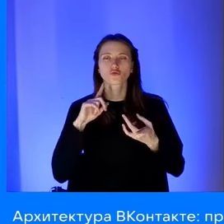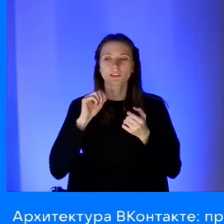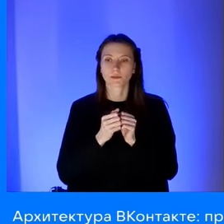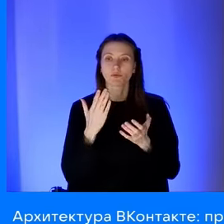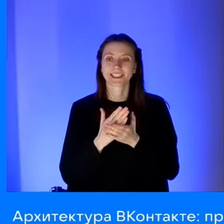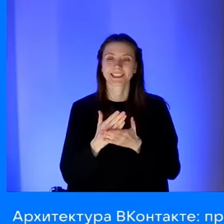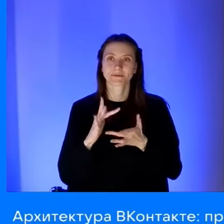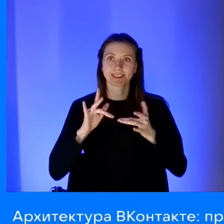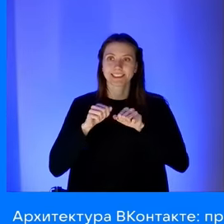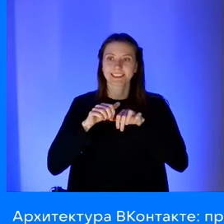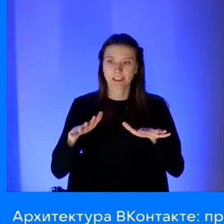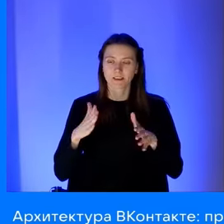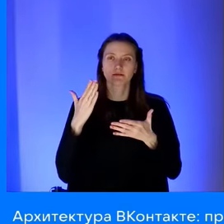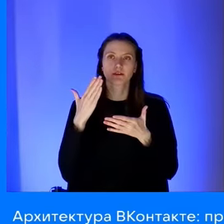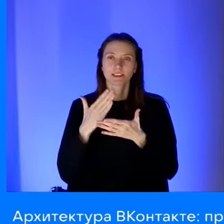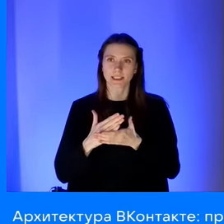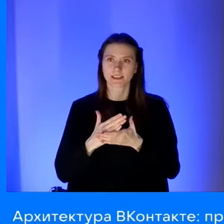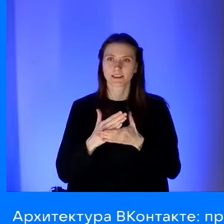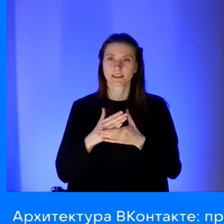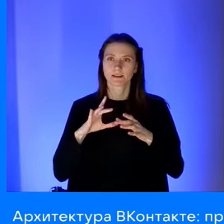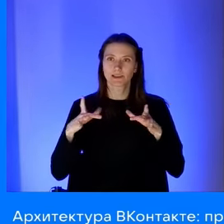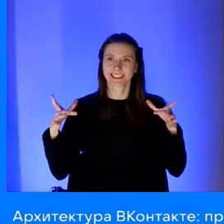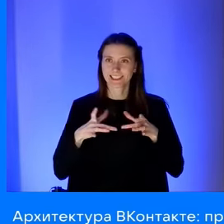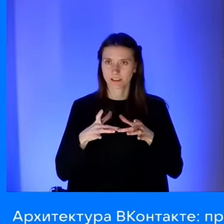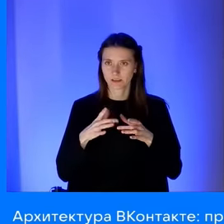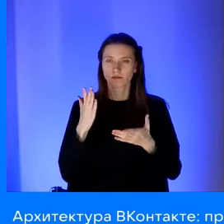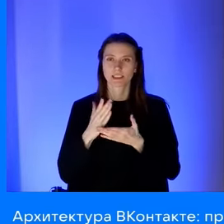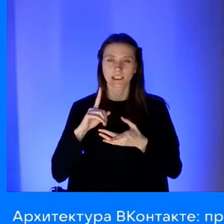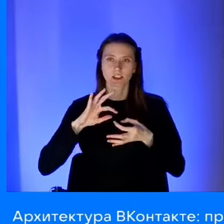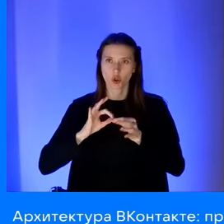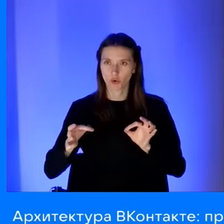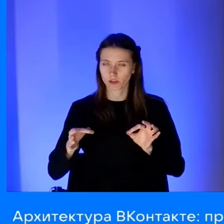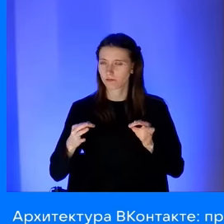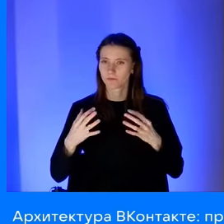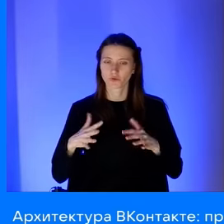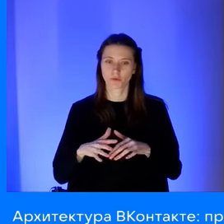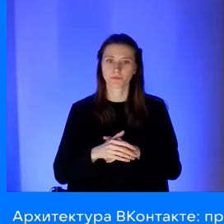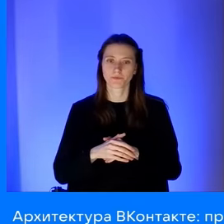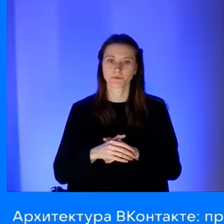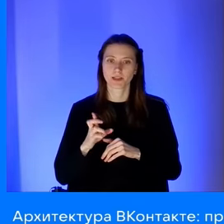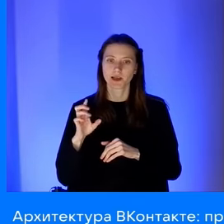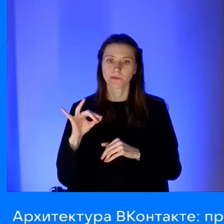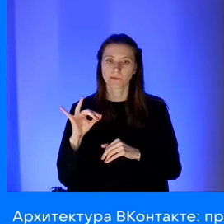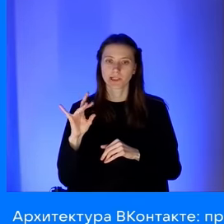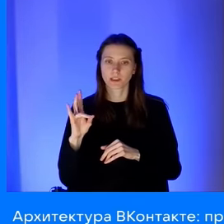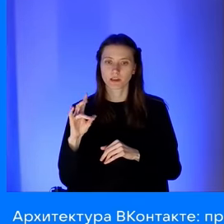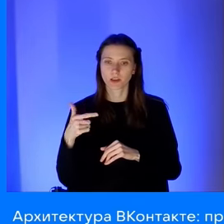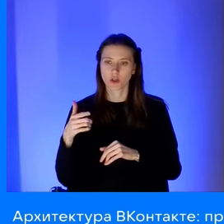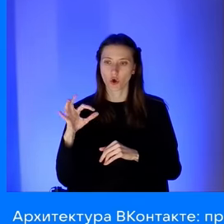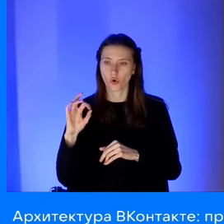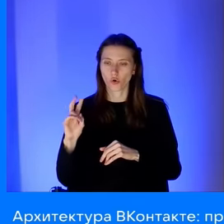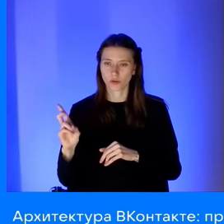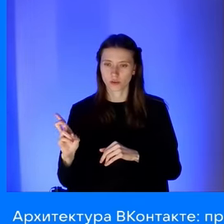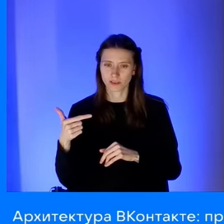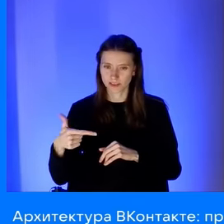сеть есть диск есть логика Окей Что такое binlog bog - это постоянно